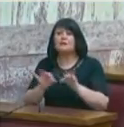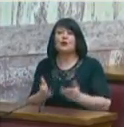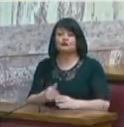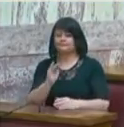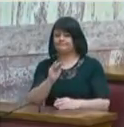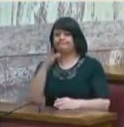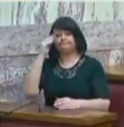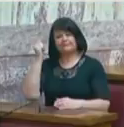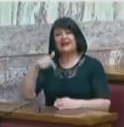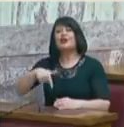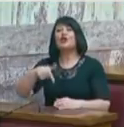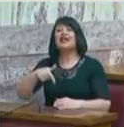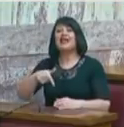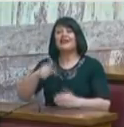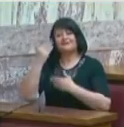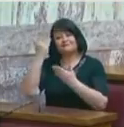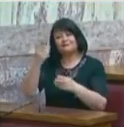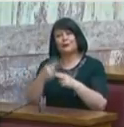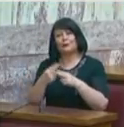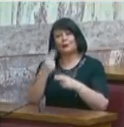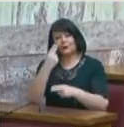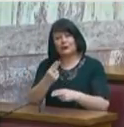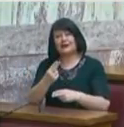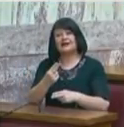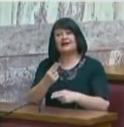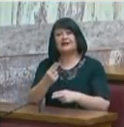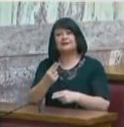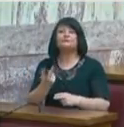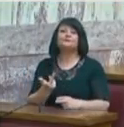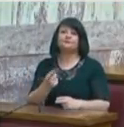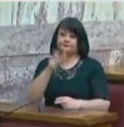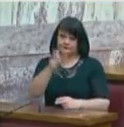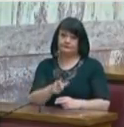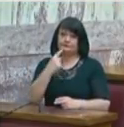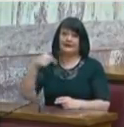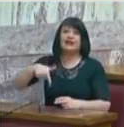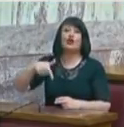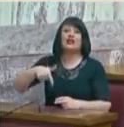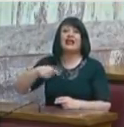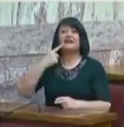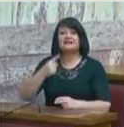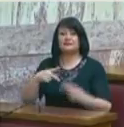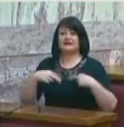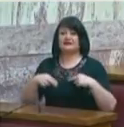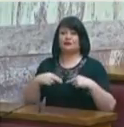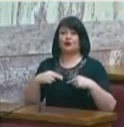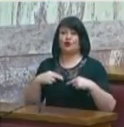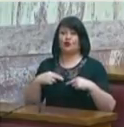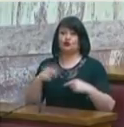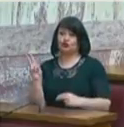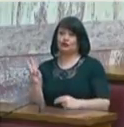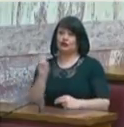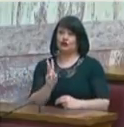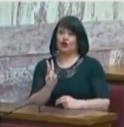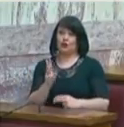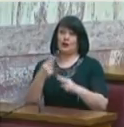σας ξεχάσω, σας εκτιμώ ιδιαίτερα. Άλλωστε, τι λέγατε όταν ήσασταν υπουργός, ότι θα σας πάρει τη δόξα η Τρόικα και δεν θέλετε να σας την κλέψει τη δόξα η